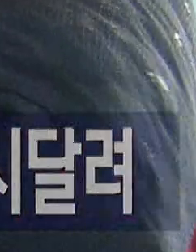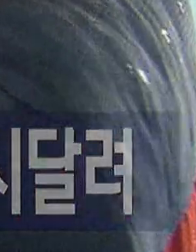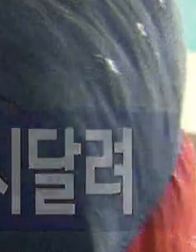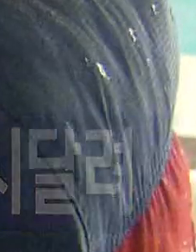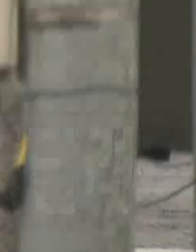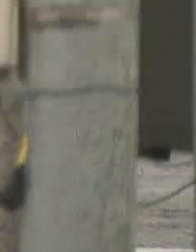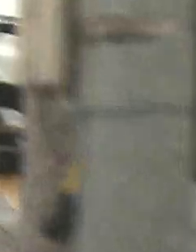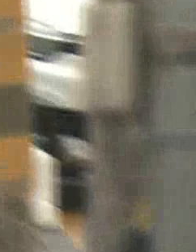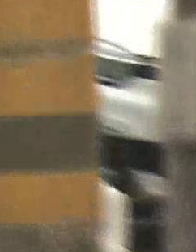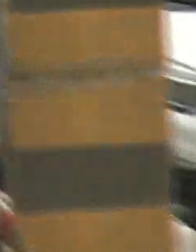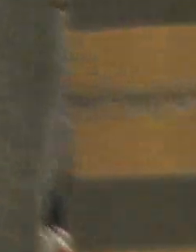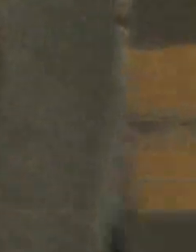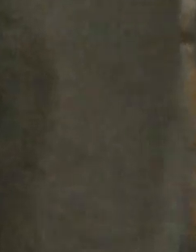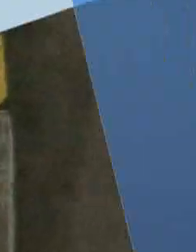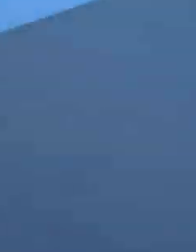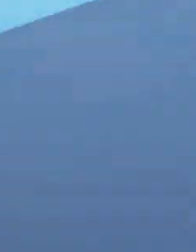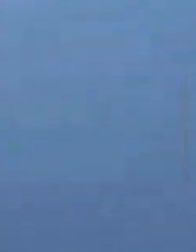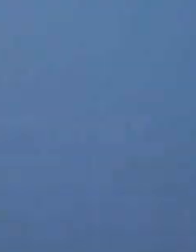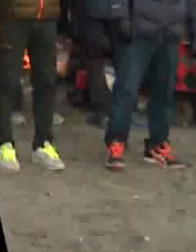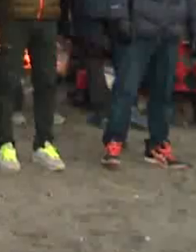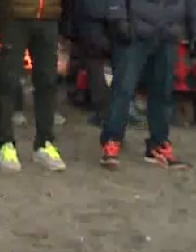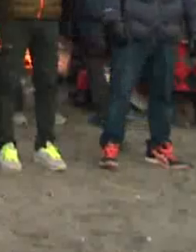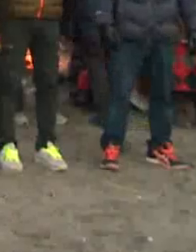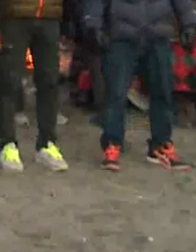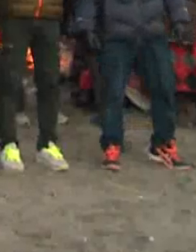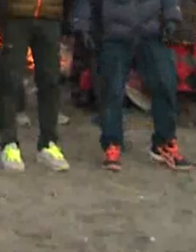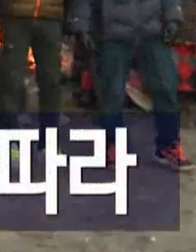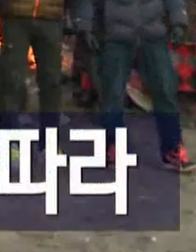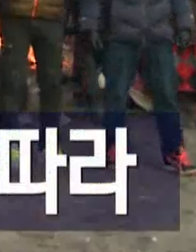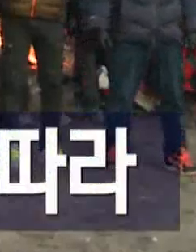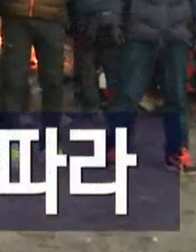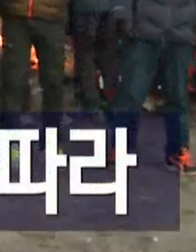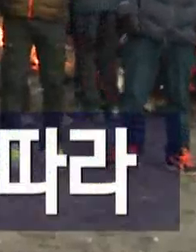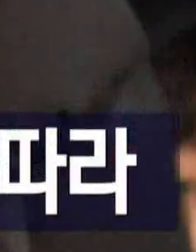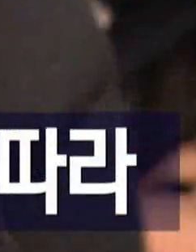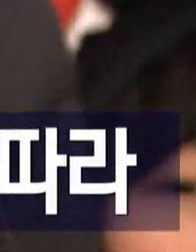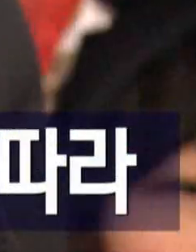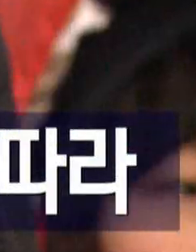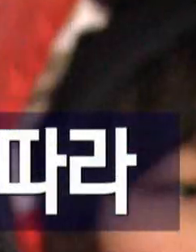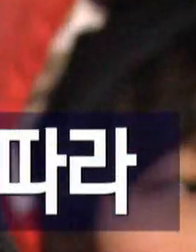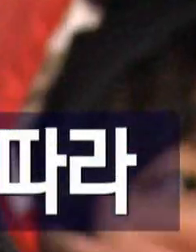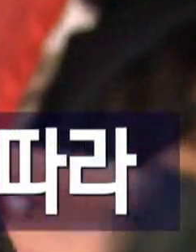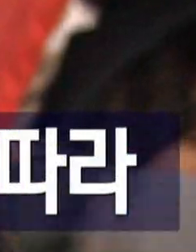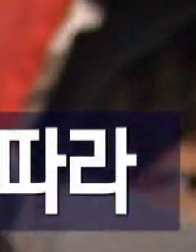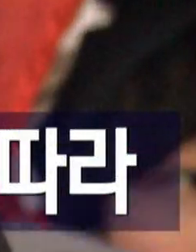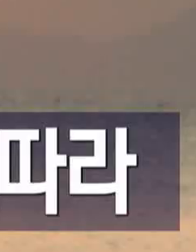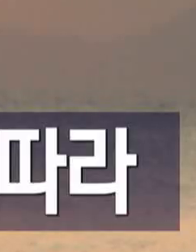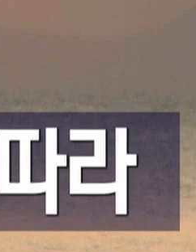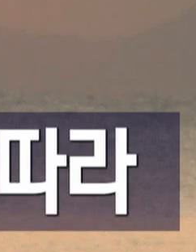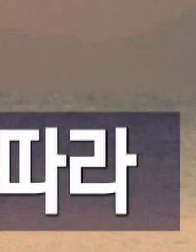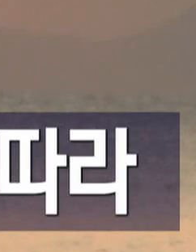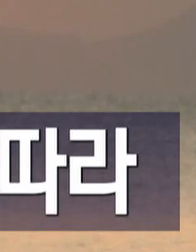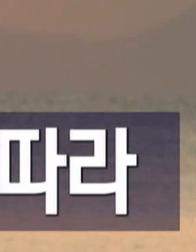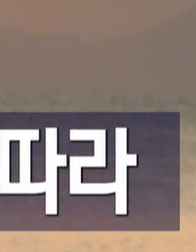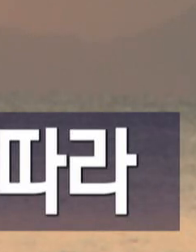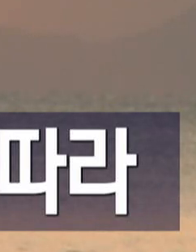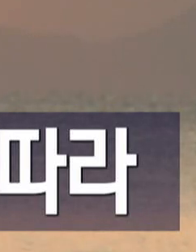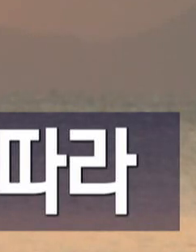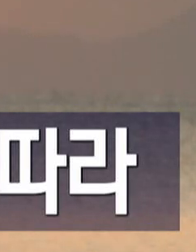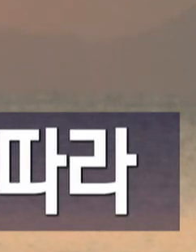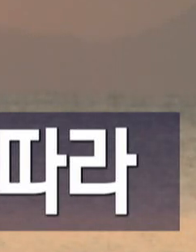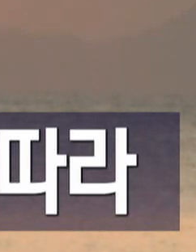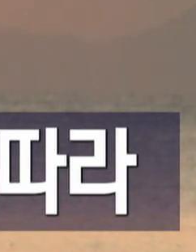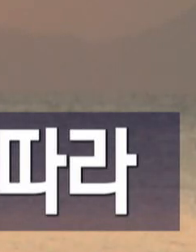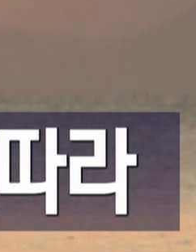건만 1,300건에 이르고 있습니다. 지역 곳곳에서도 오는 1월 1일 경자년 새해 첫 해돋이